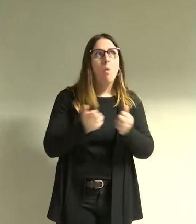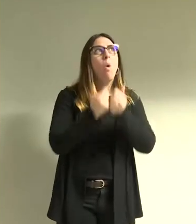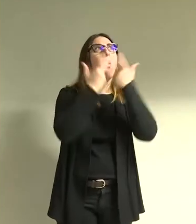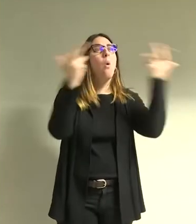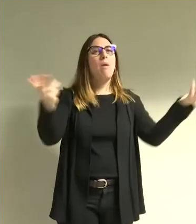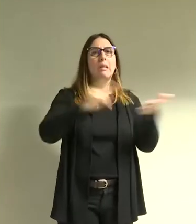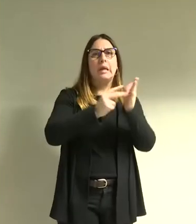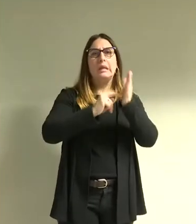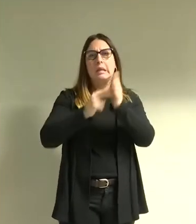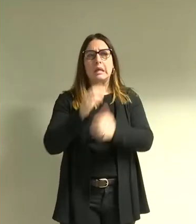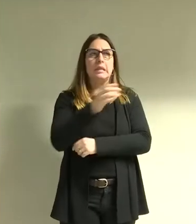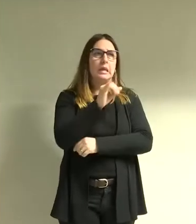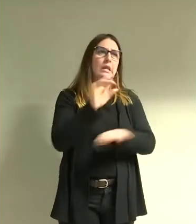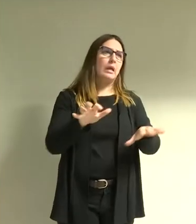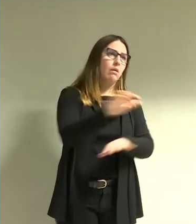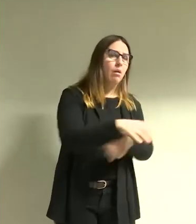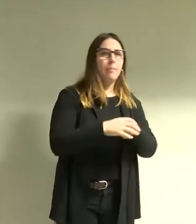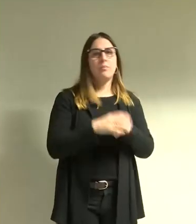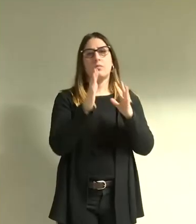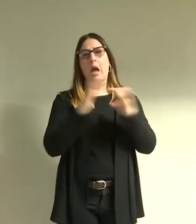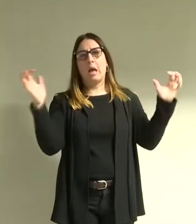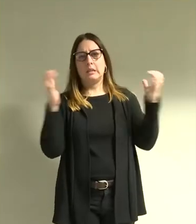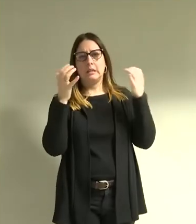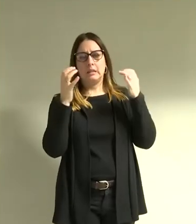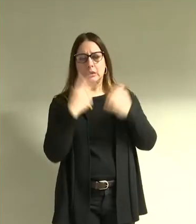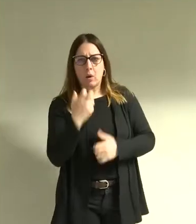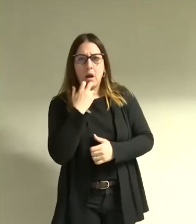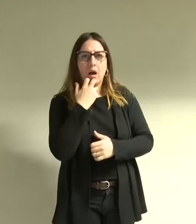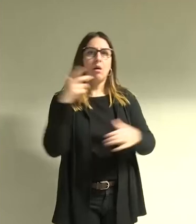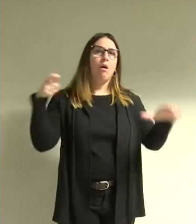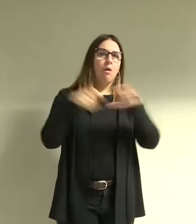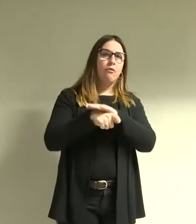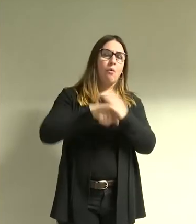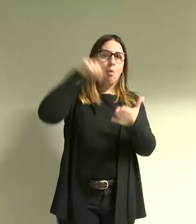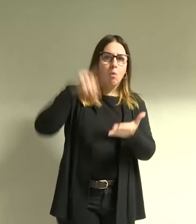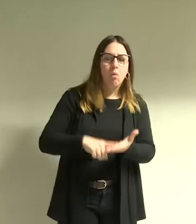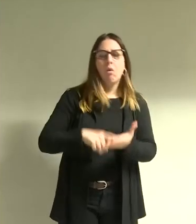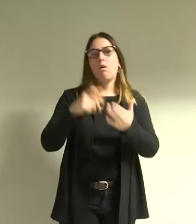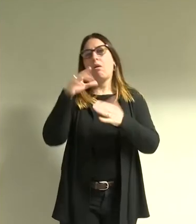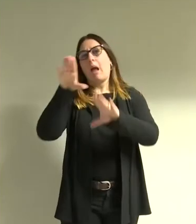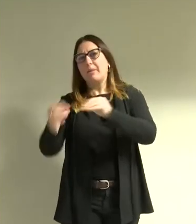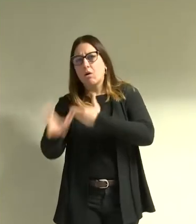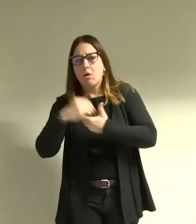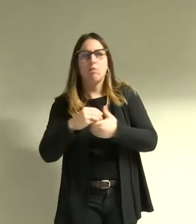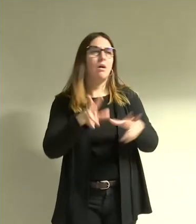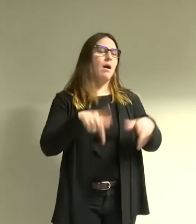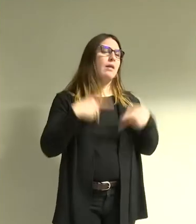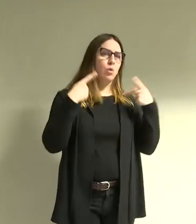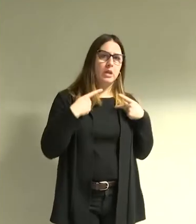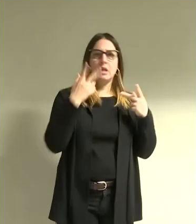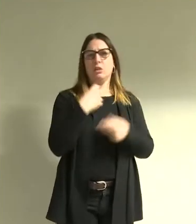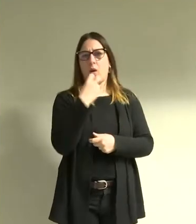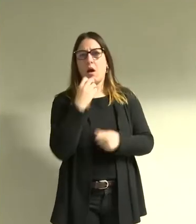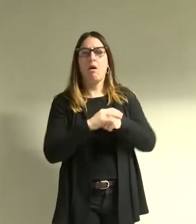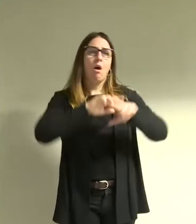cci par territoire à six citoyens et budget participatif fonds de participation des habitants atelier citoyen convention